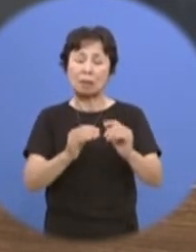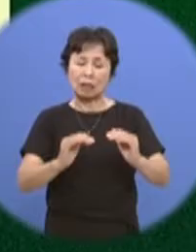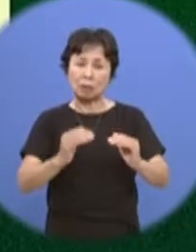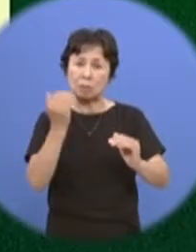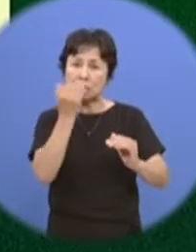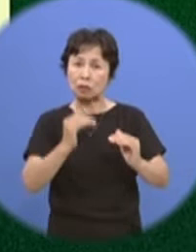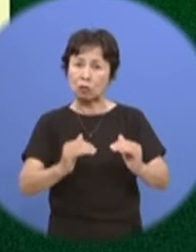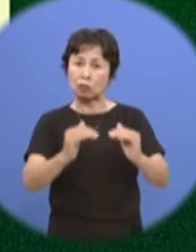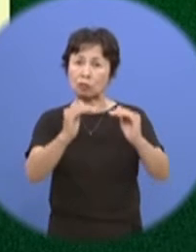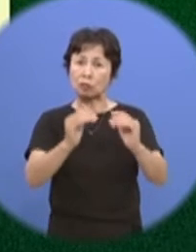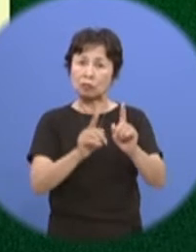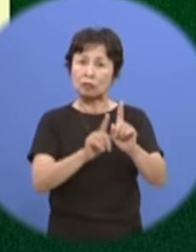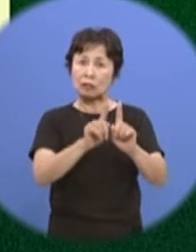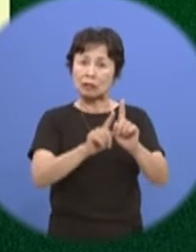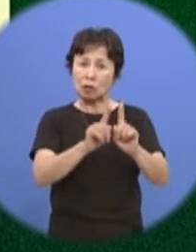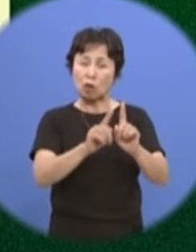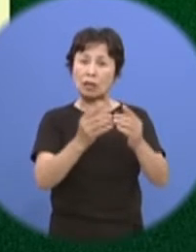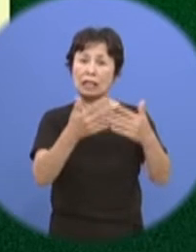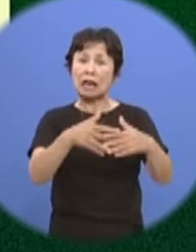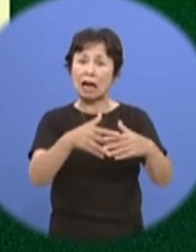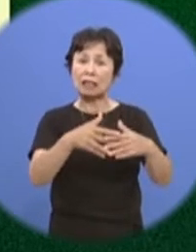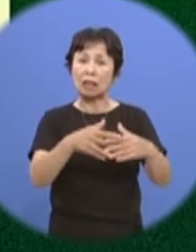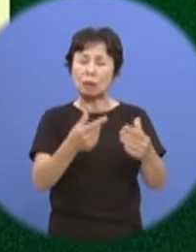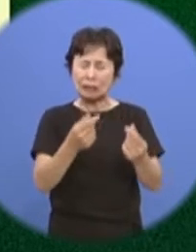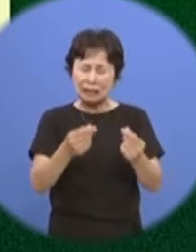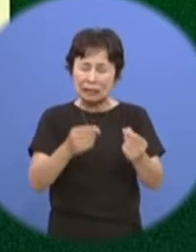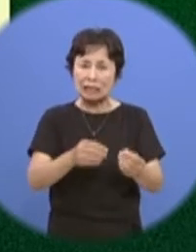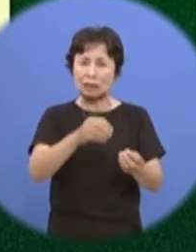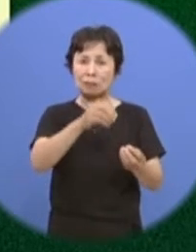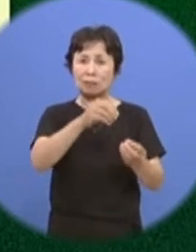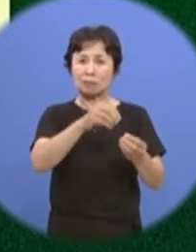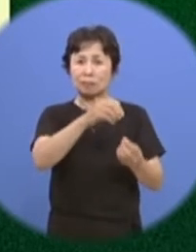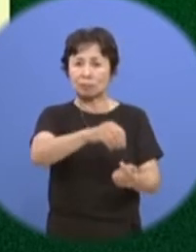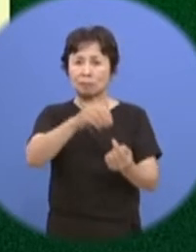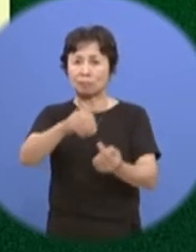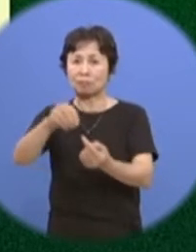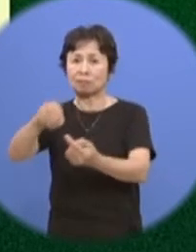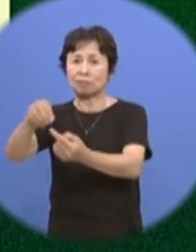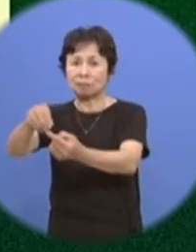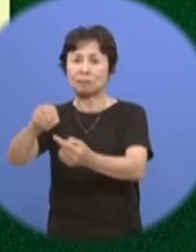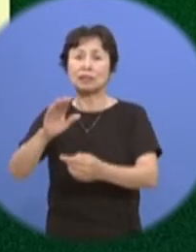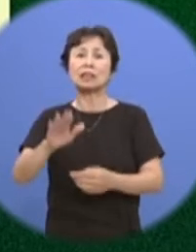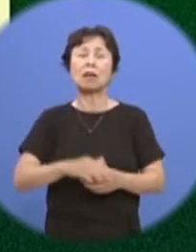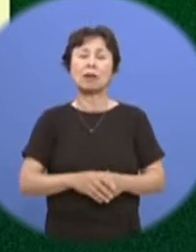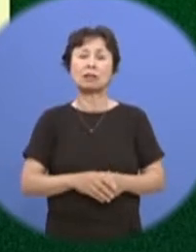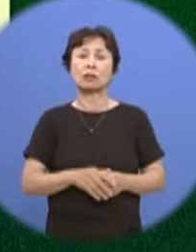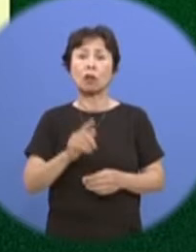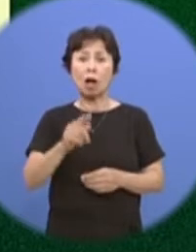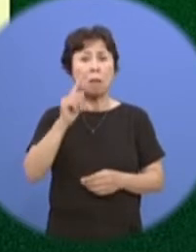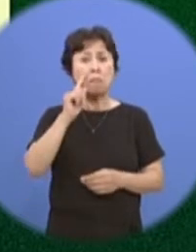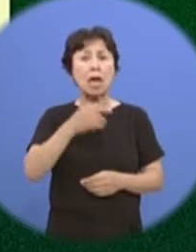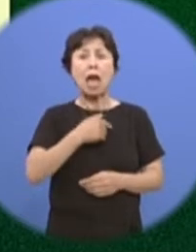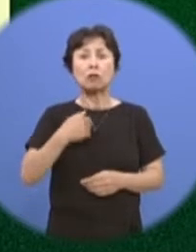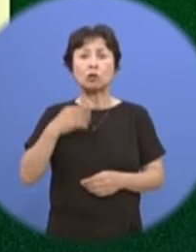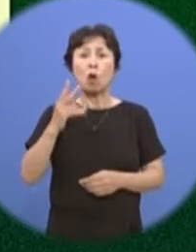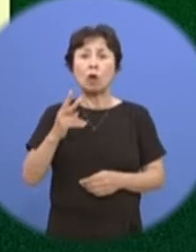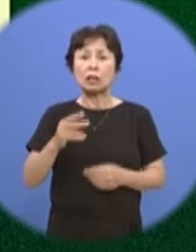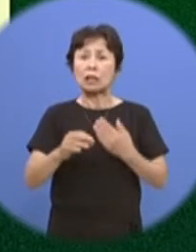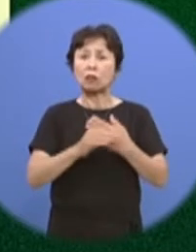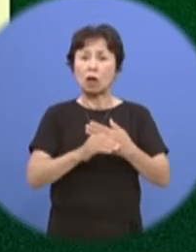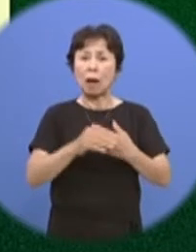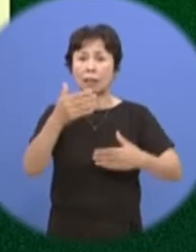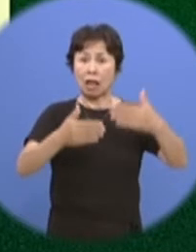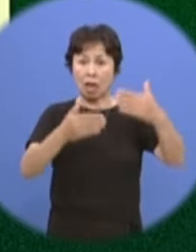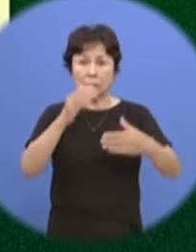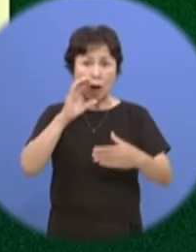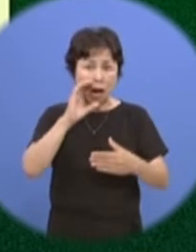けていて、でしかもねそれをこう見える化をしていて、 はい、 テレビ和歌山とか、NHK のデータ放送なんかでね、 はい、